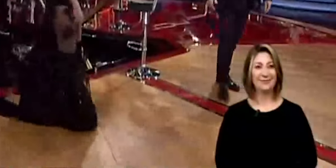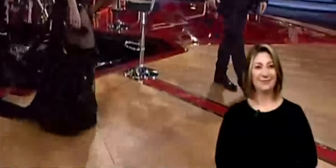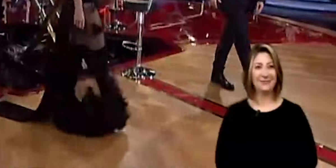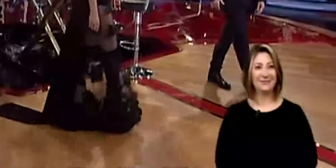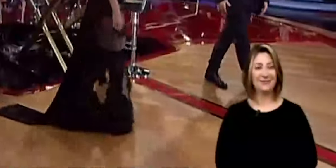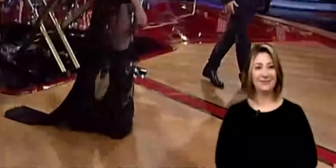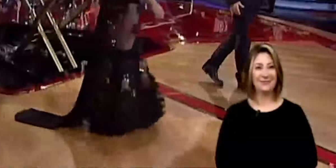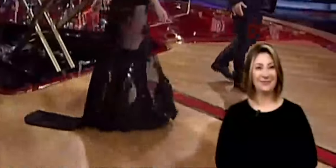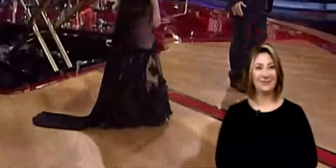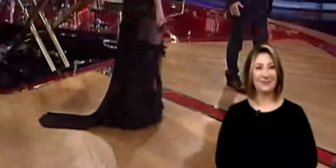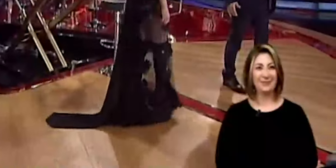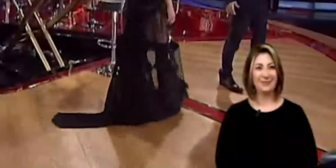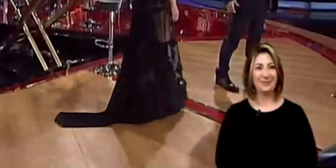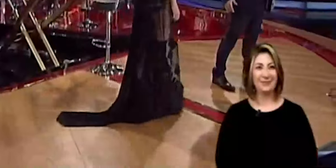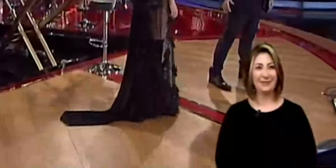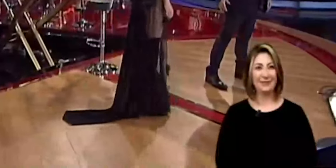yeri.